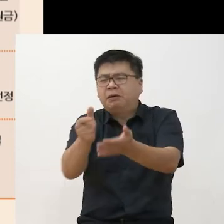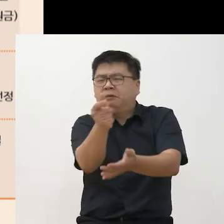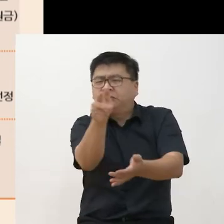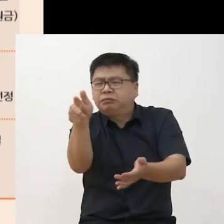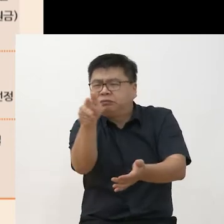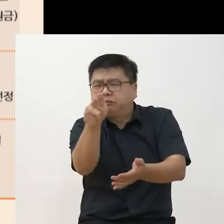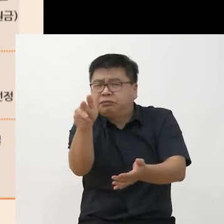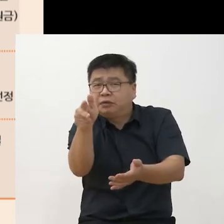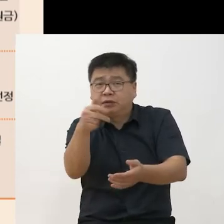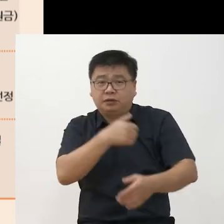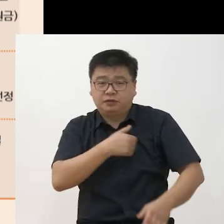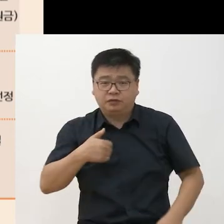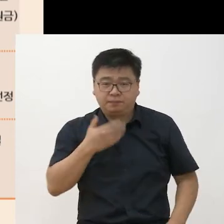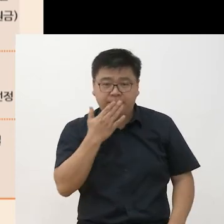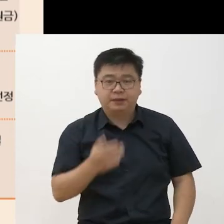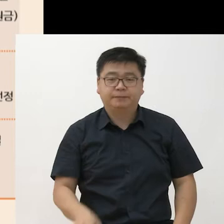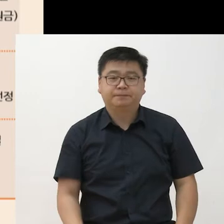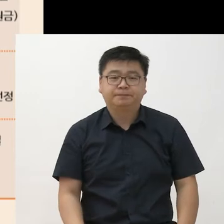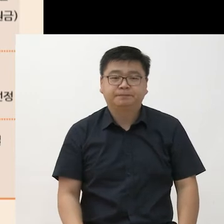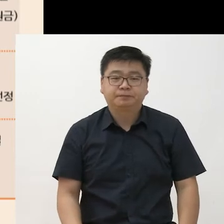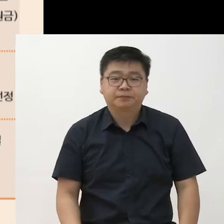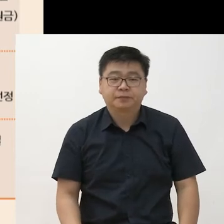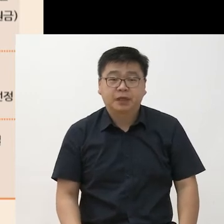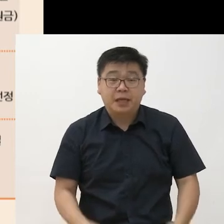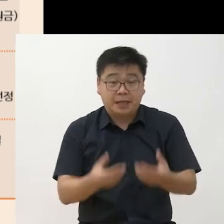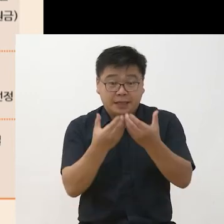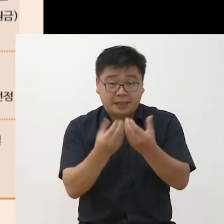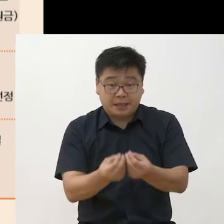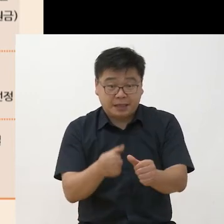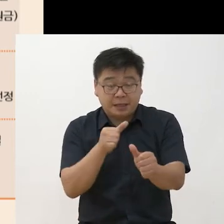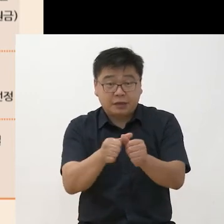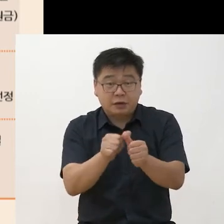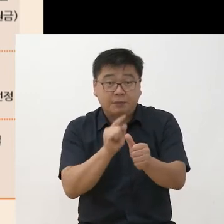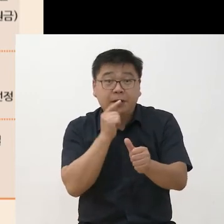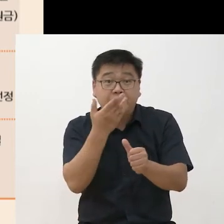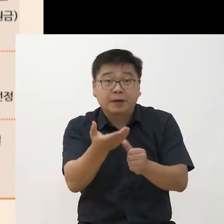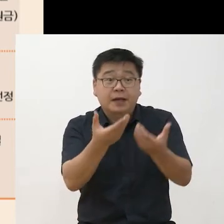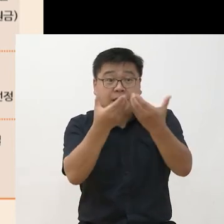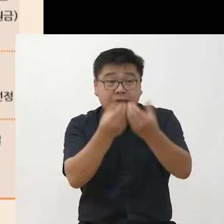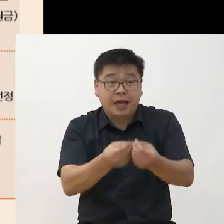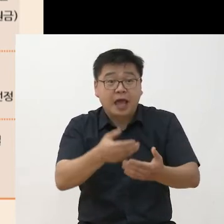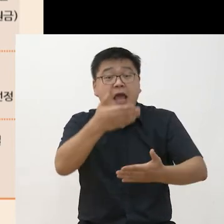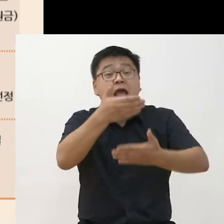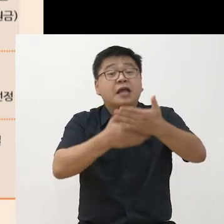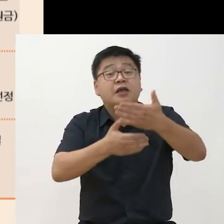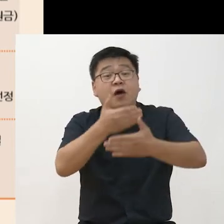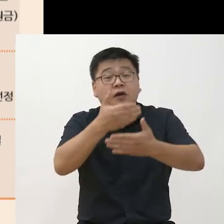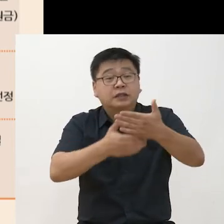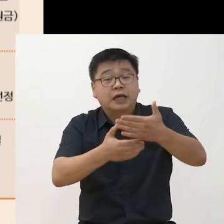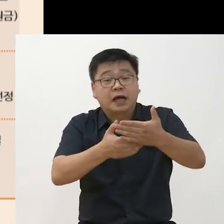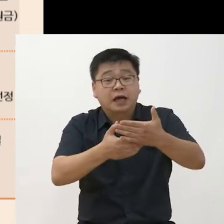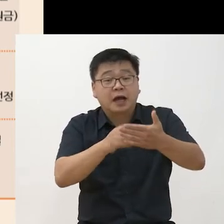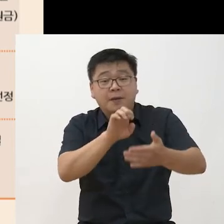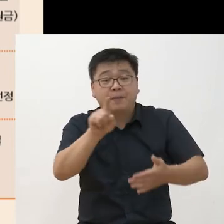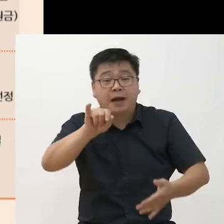수준이면 충분합니다. 한 가지 참고로 영상 파일의 한도를 5분